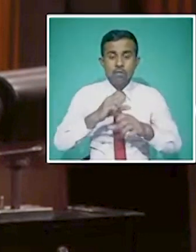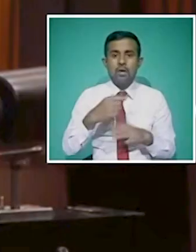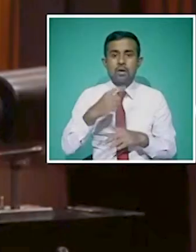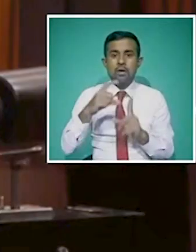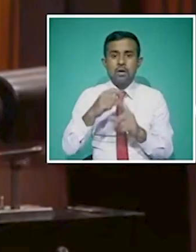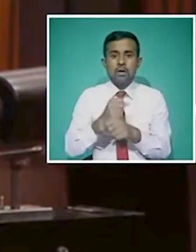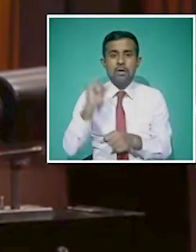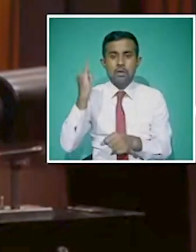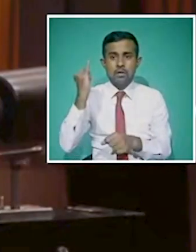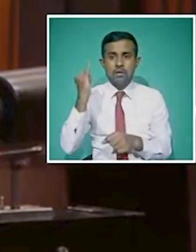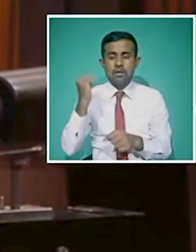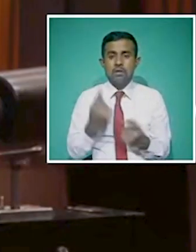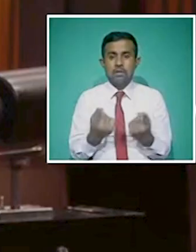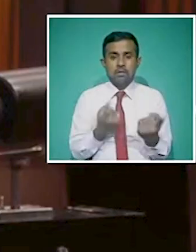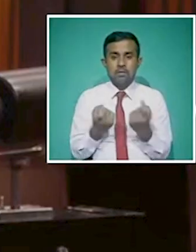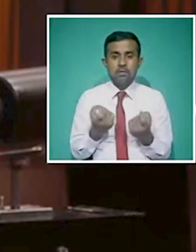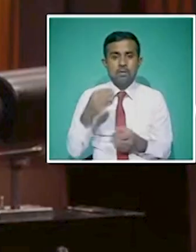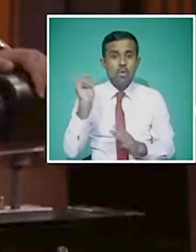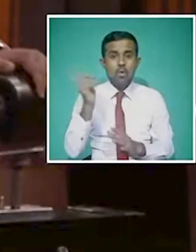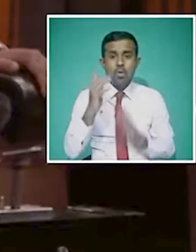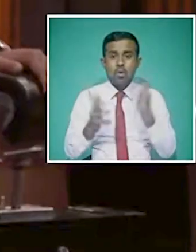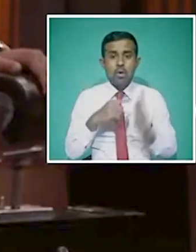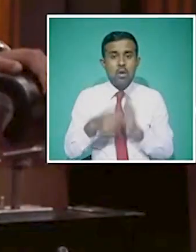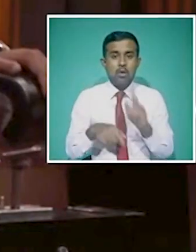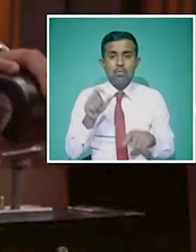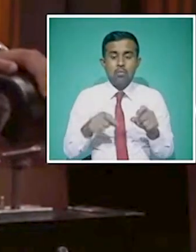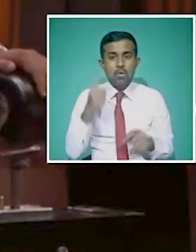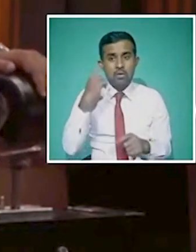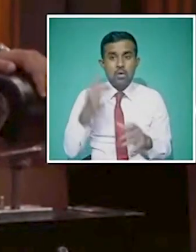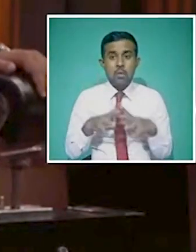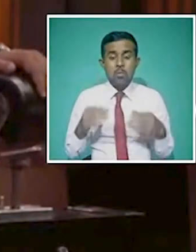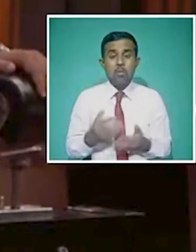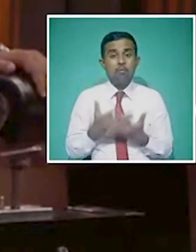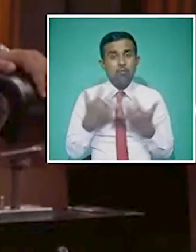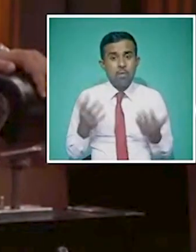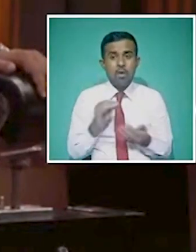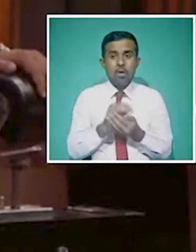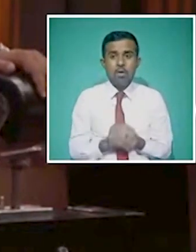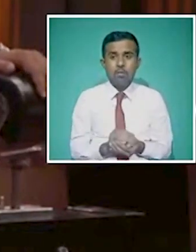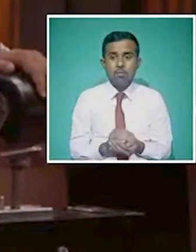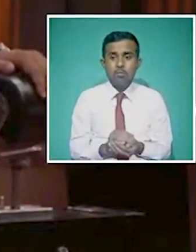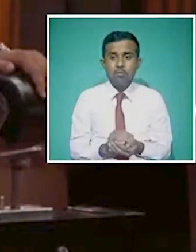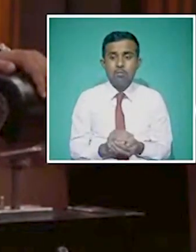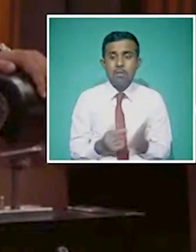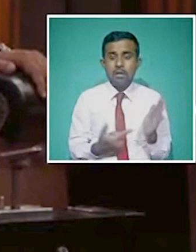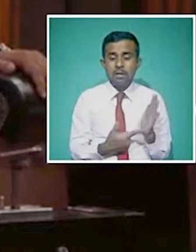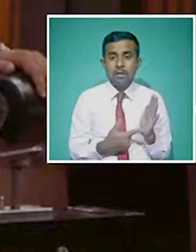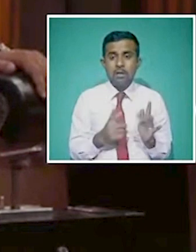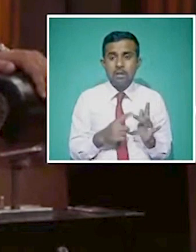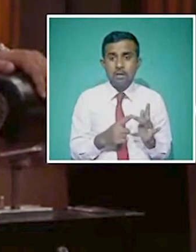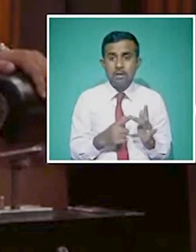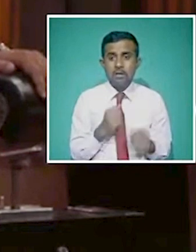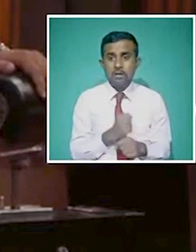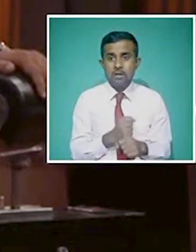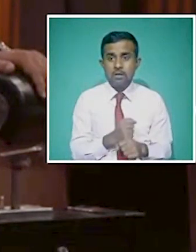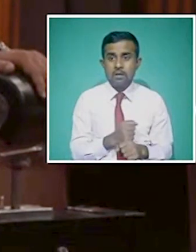කවුද? එතුමට ඉන්ටර්විව් එකක් තියලා පත් කරපු පත්වීමක් නෙමෙයි. මේකේ ගොඩාක් සම්පත් තියෙන ආයතනයක්. මේකේ තියෙනවා අපේ තිරුවානා, ඉලුමිනයිට්,